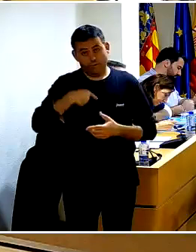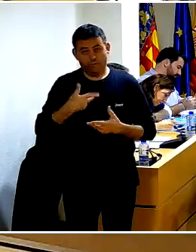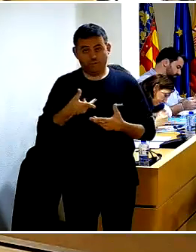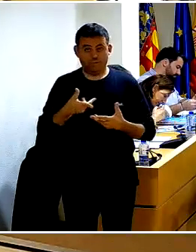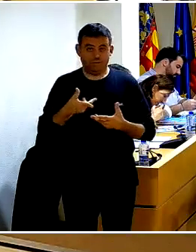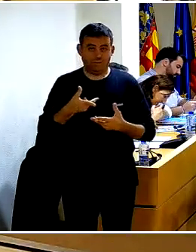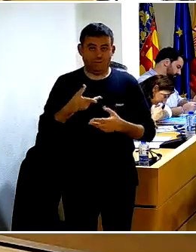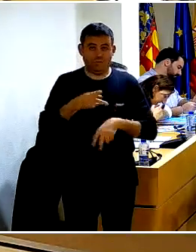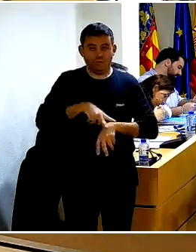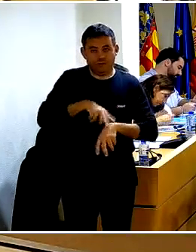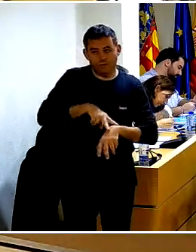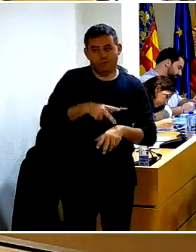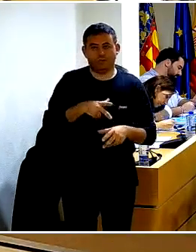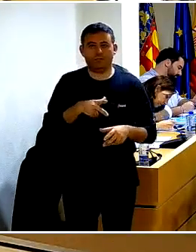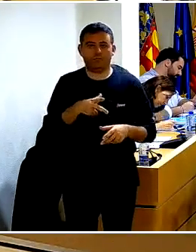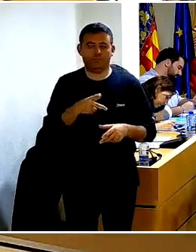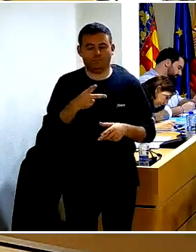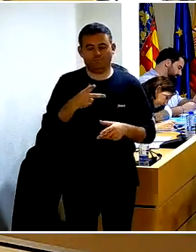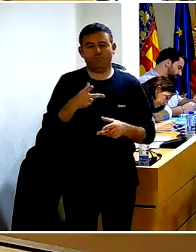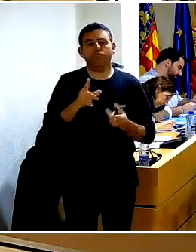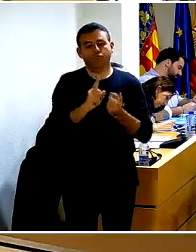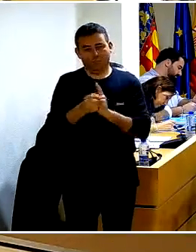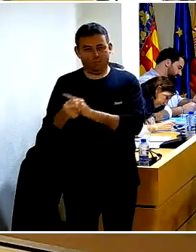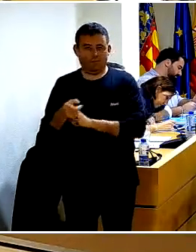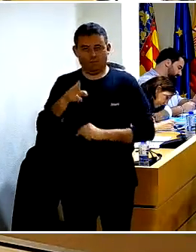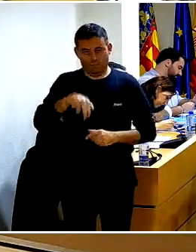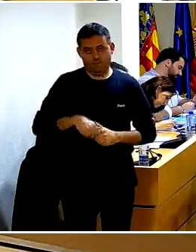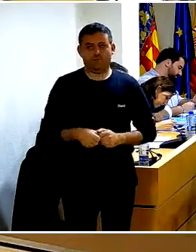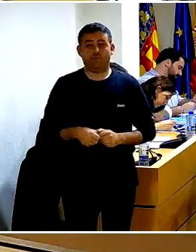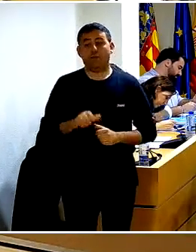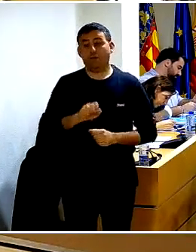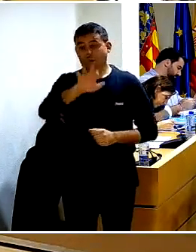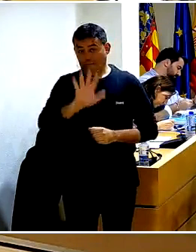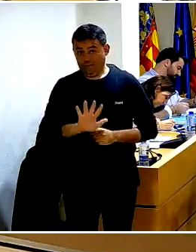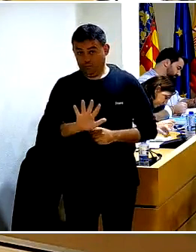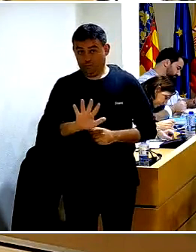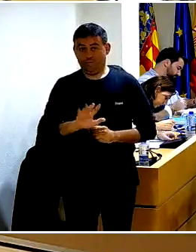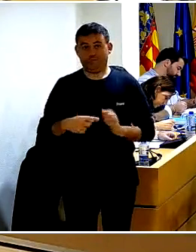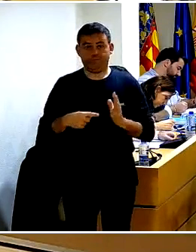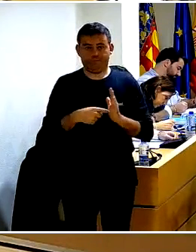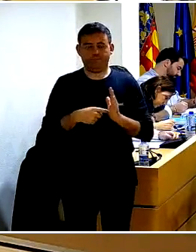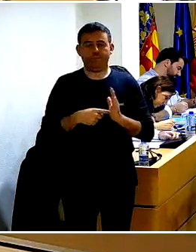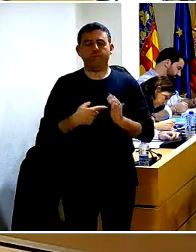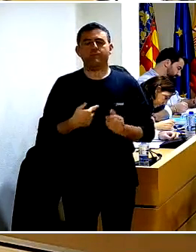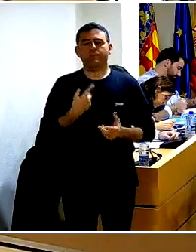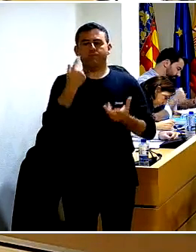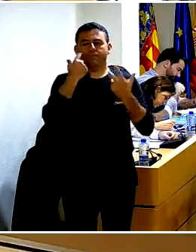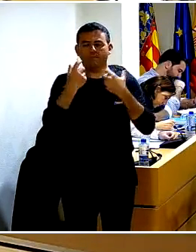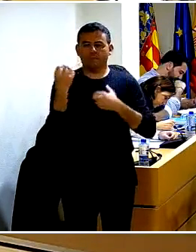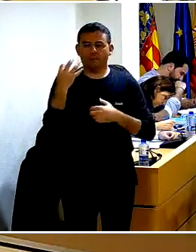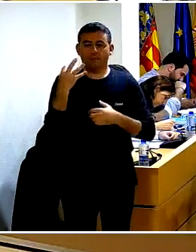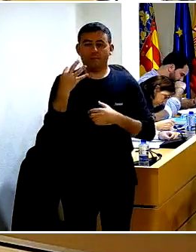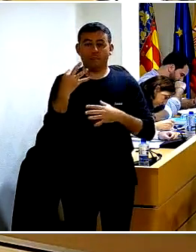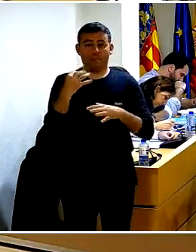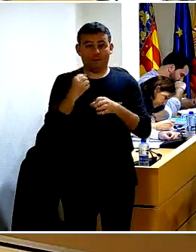personal subaltern. I en el punt 5 se destaca la inclusió en la plantilla de